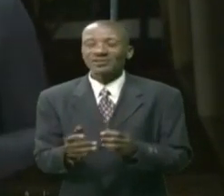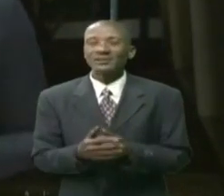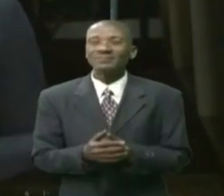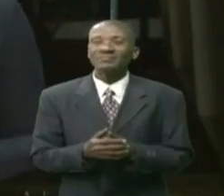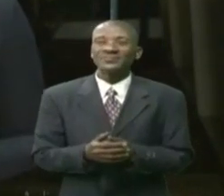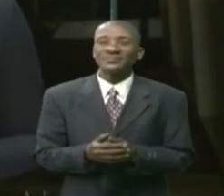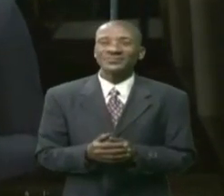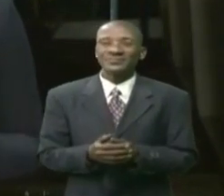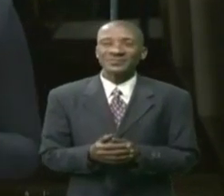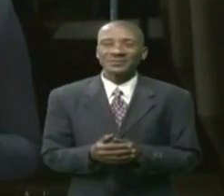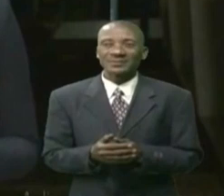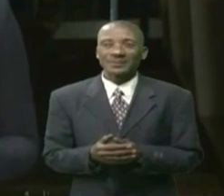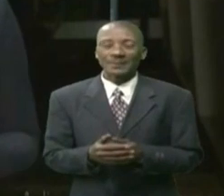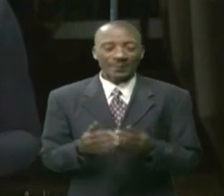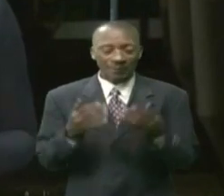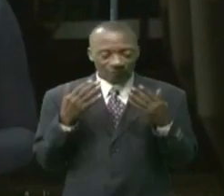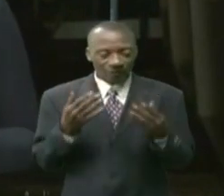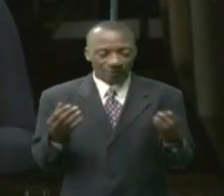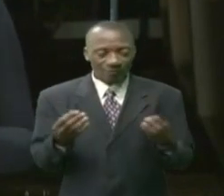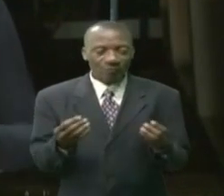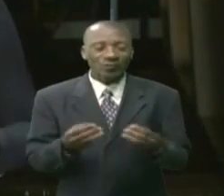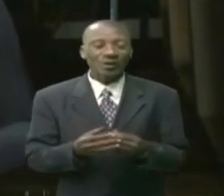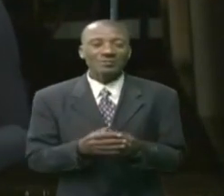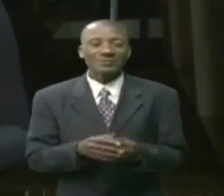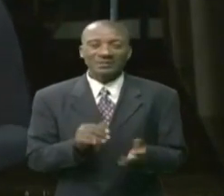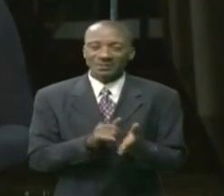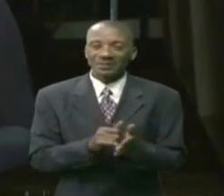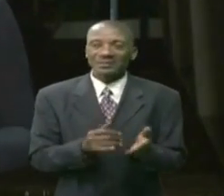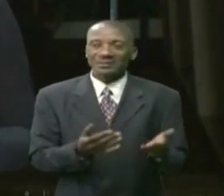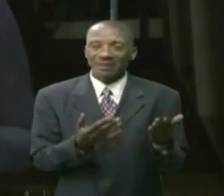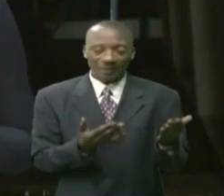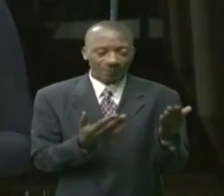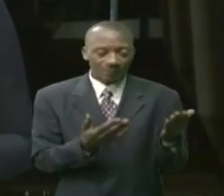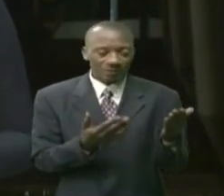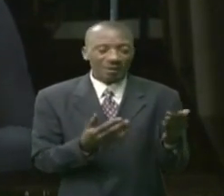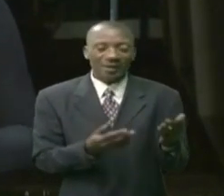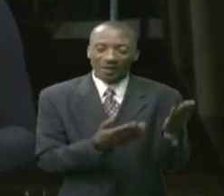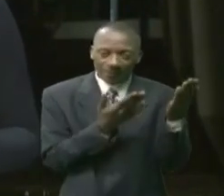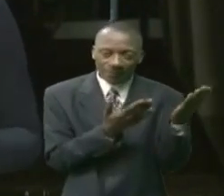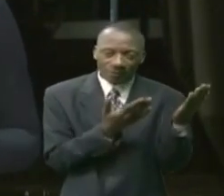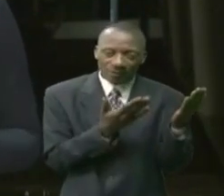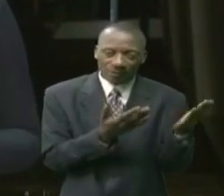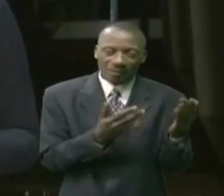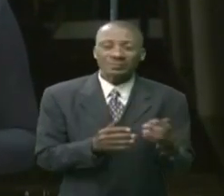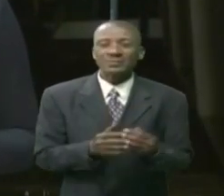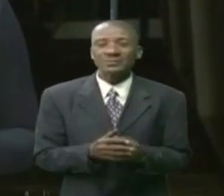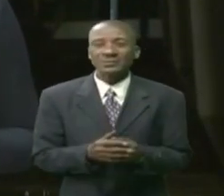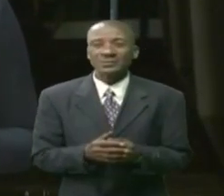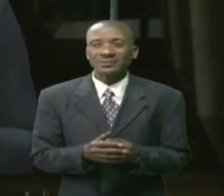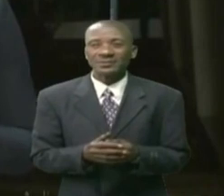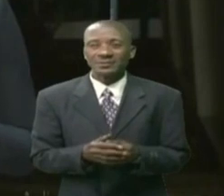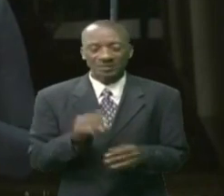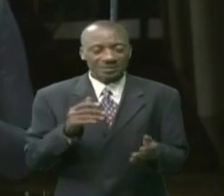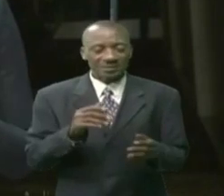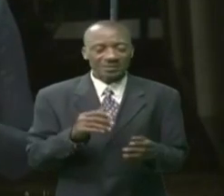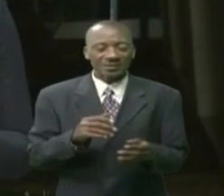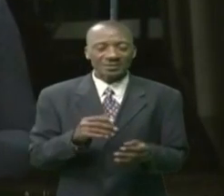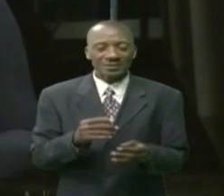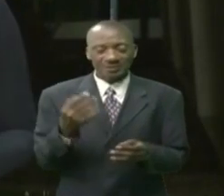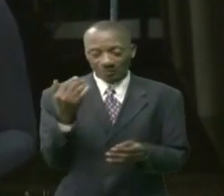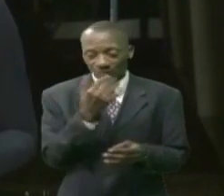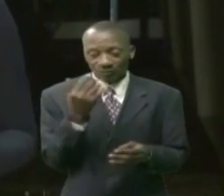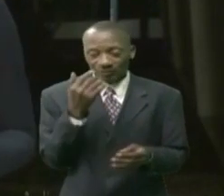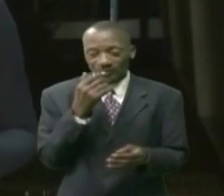fallu attendre 60 ans, oui, 60 ans après, pour doter ces coins de la RDC d'une